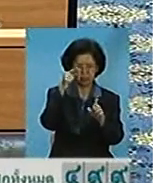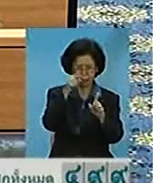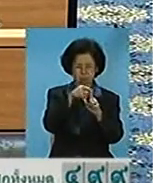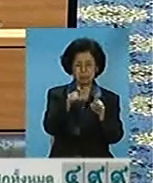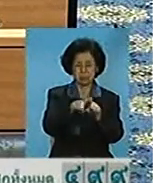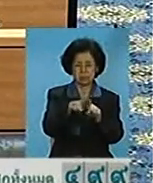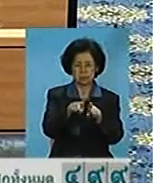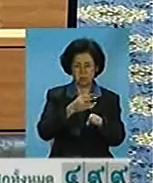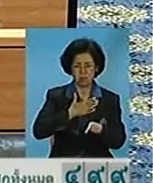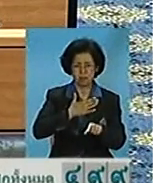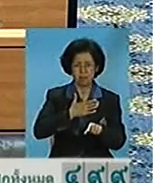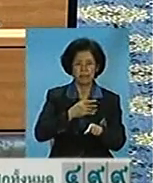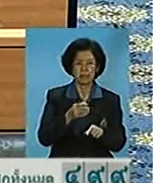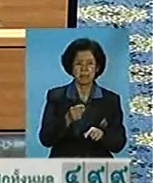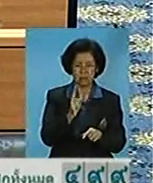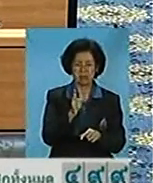จริง